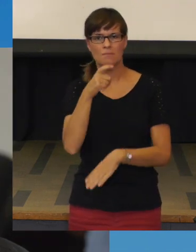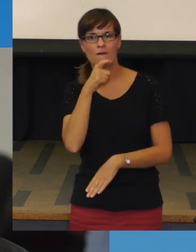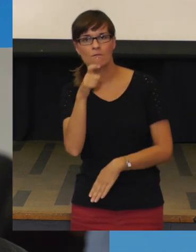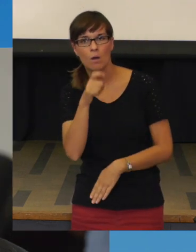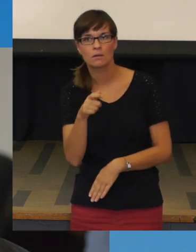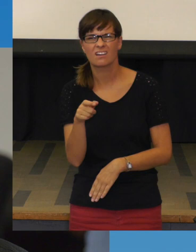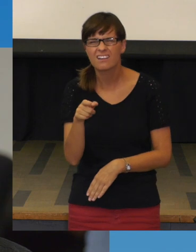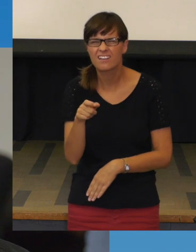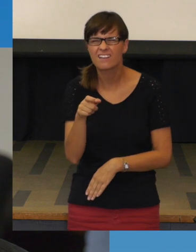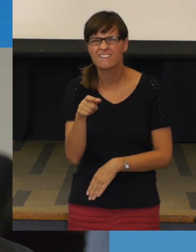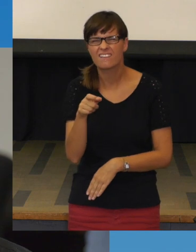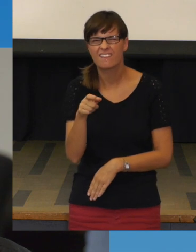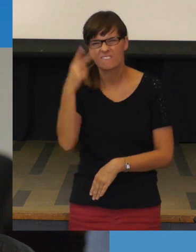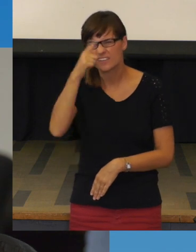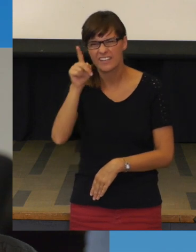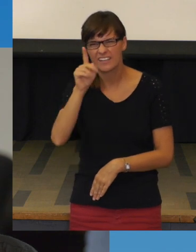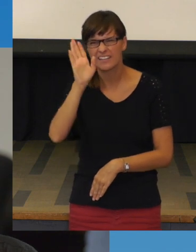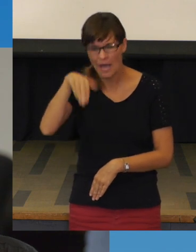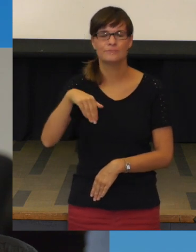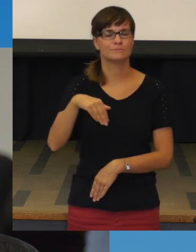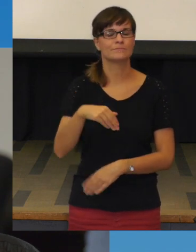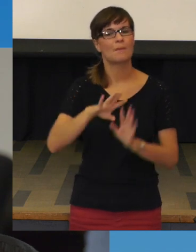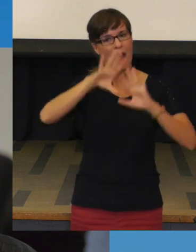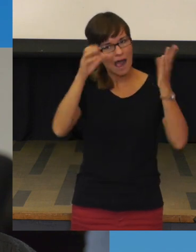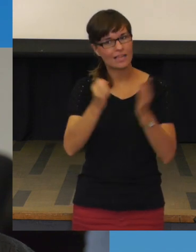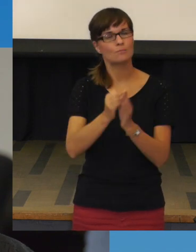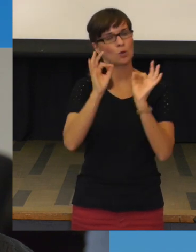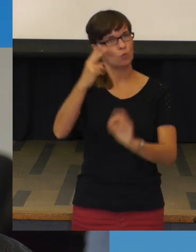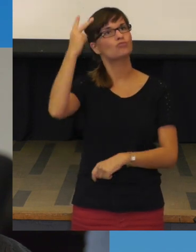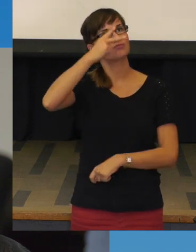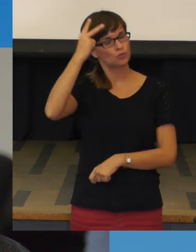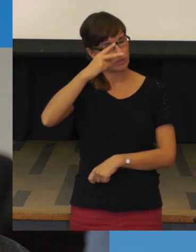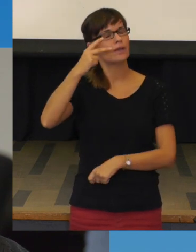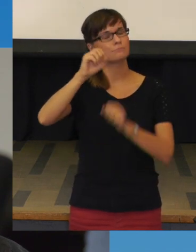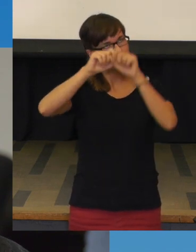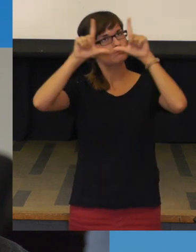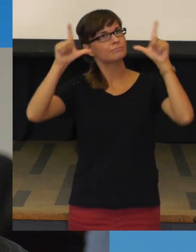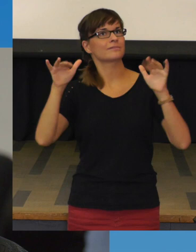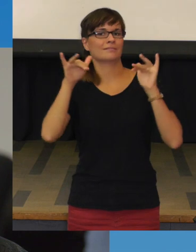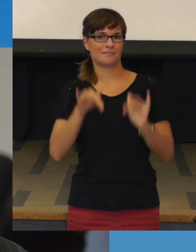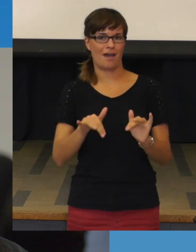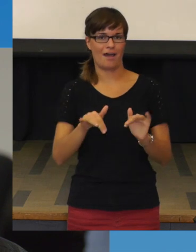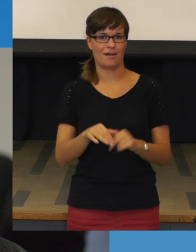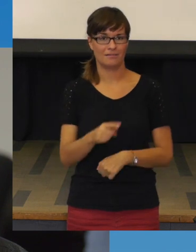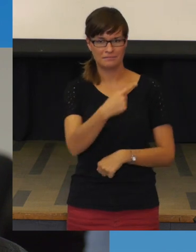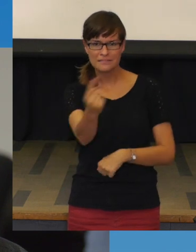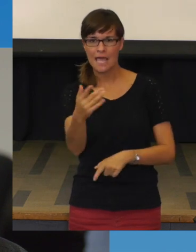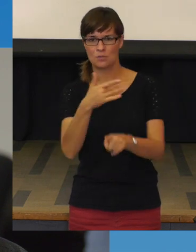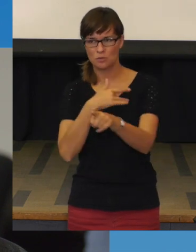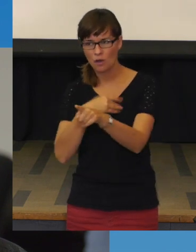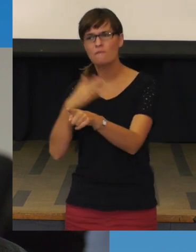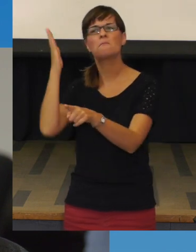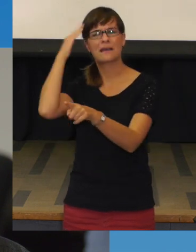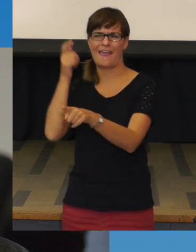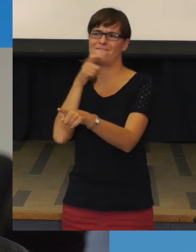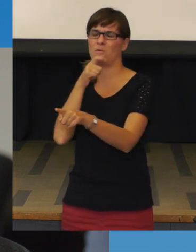ich gesagt, den möchte ich nicht wiederholen müssen. Das war mir zu schwierig. Aber die Betroffenen kennen, sie wissen, worum es